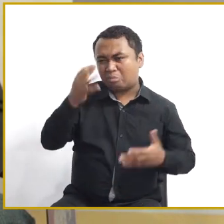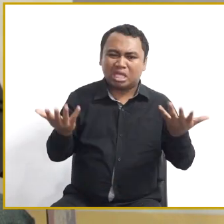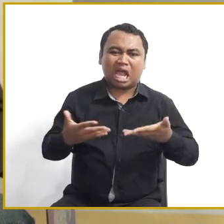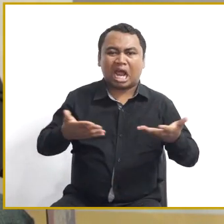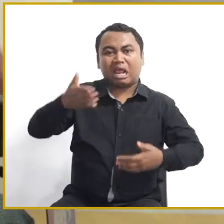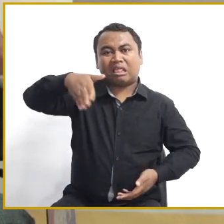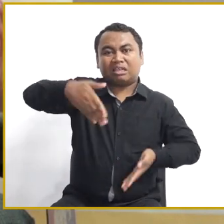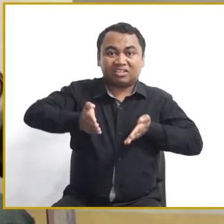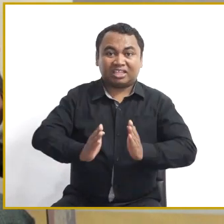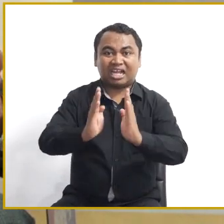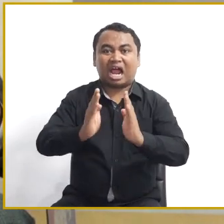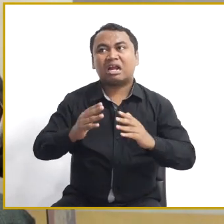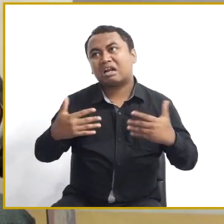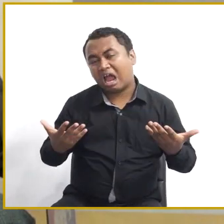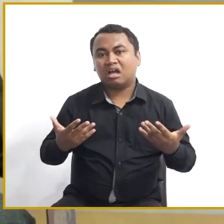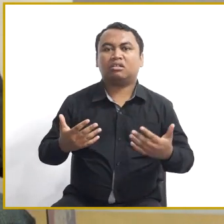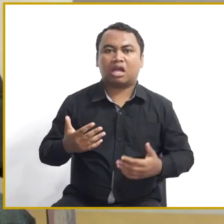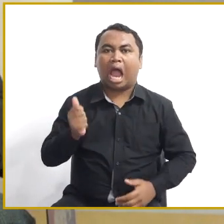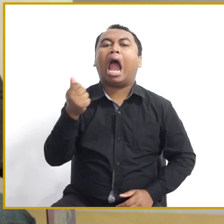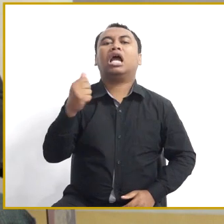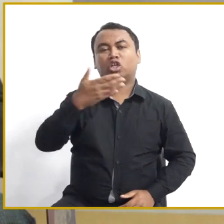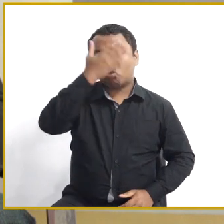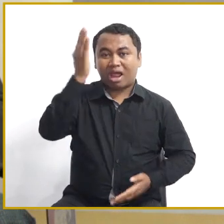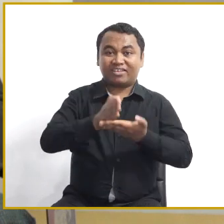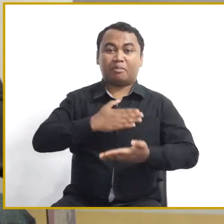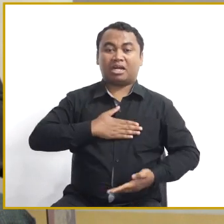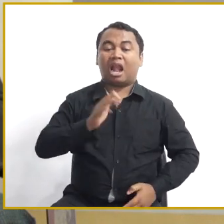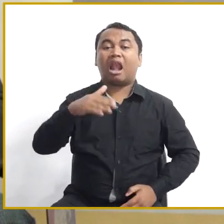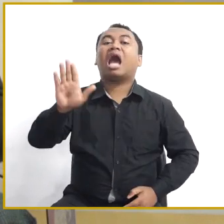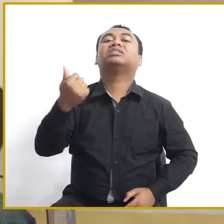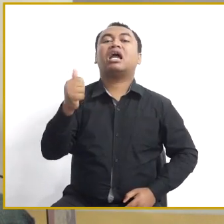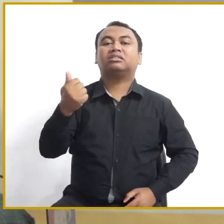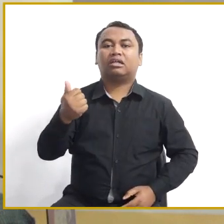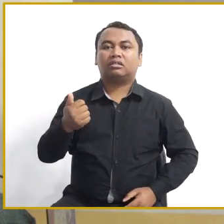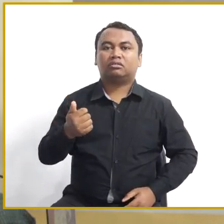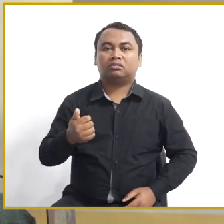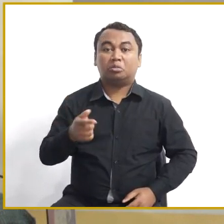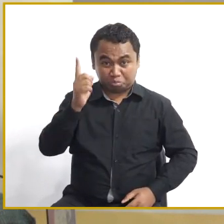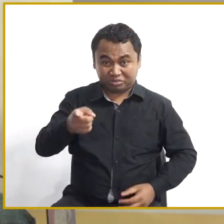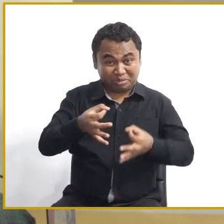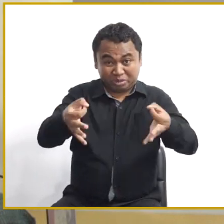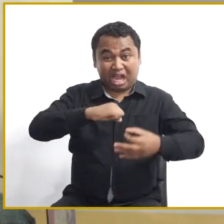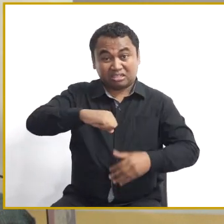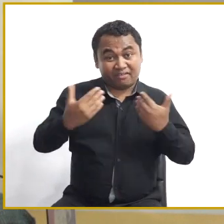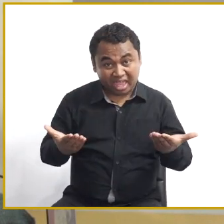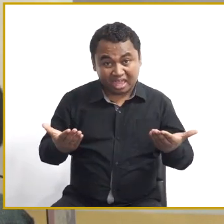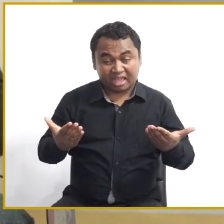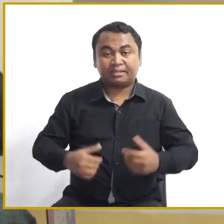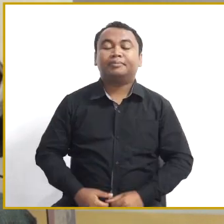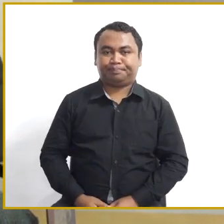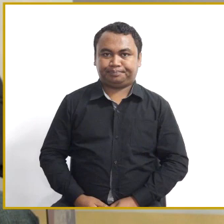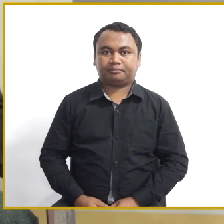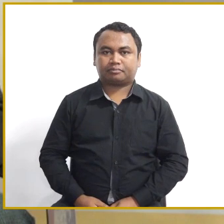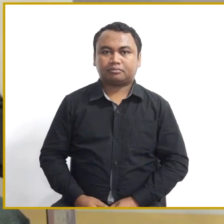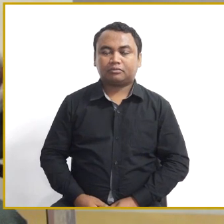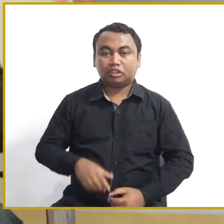civil dia lasa aiza zany ireo avara-pianarana rehetrarehetra ireo lasa any amin'y tsy anasa daholo ve reo olotra ao ka ozy